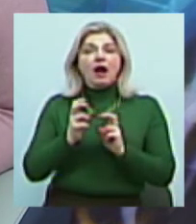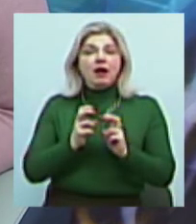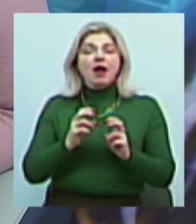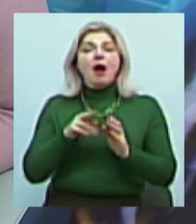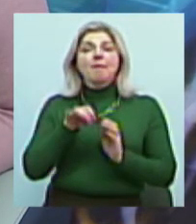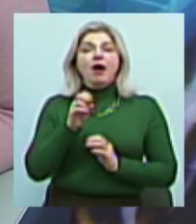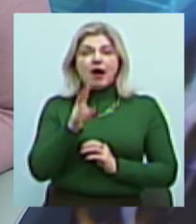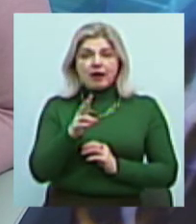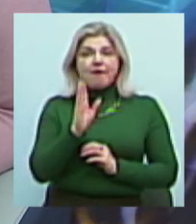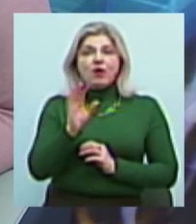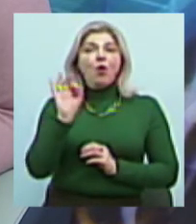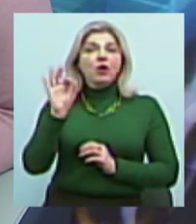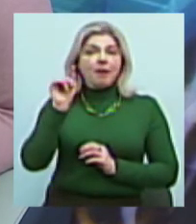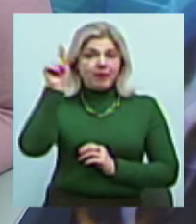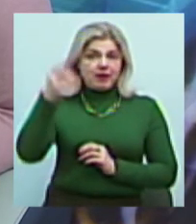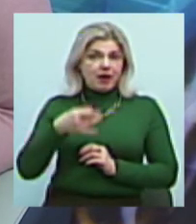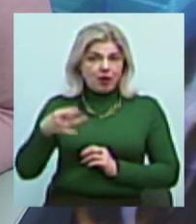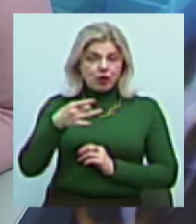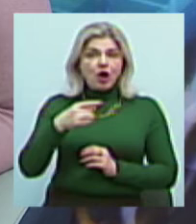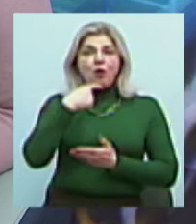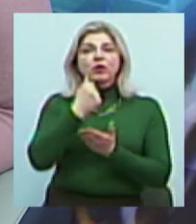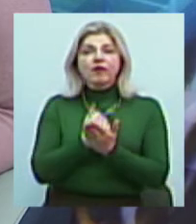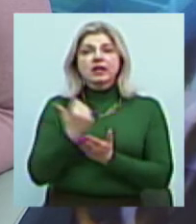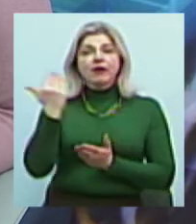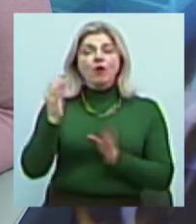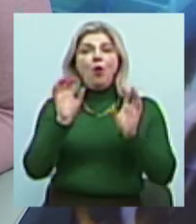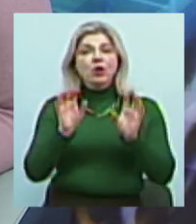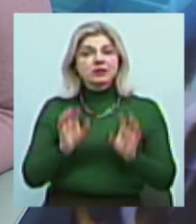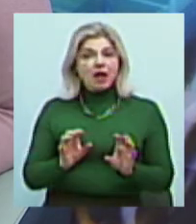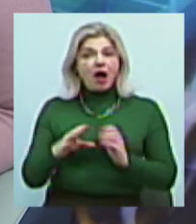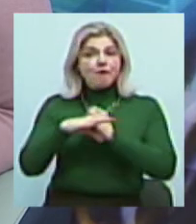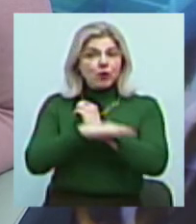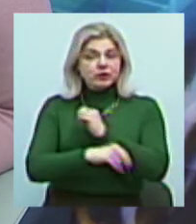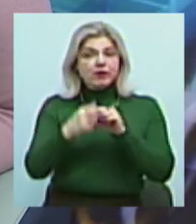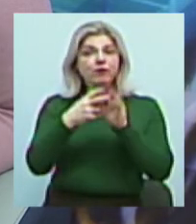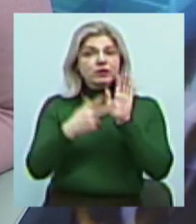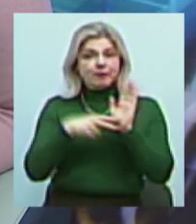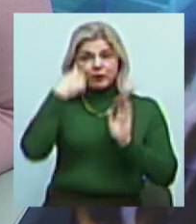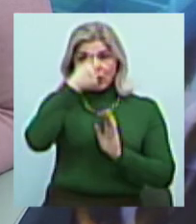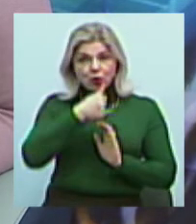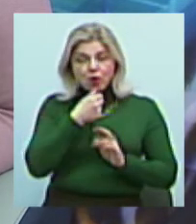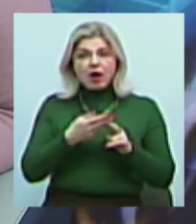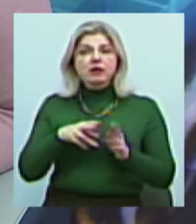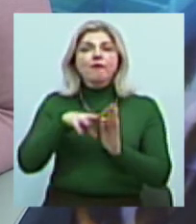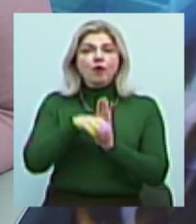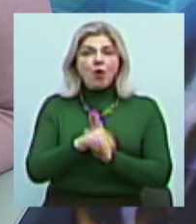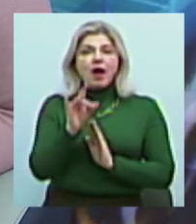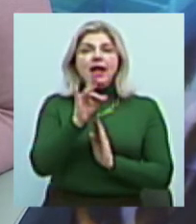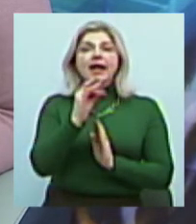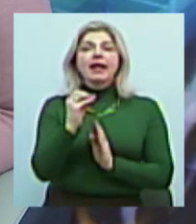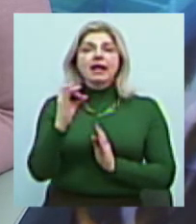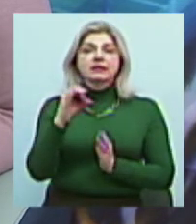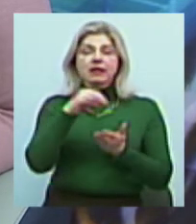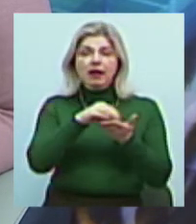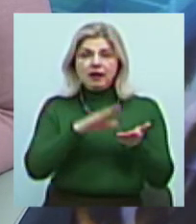в Корабельному районі, про затвердження його концепції. А наприкінці 2018 року року він вже включений до реєстру